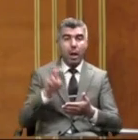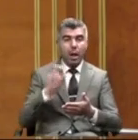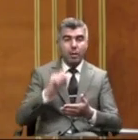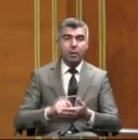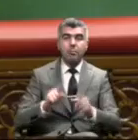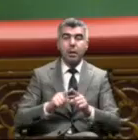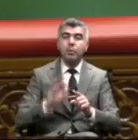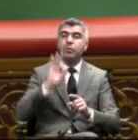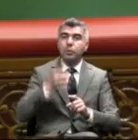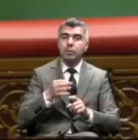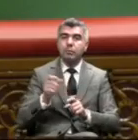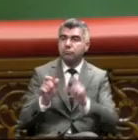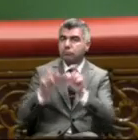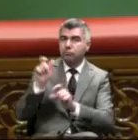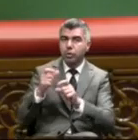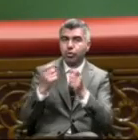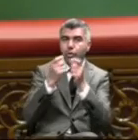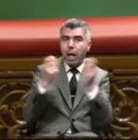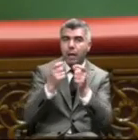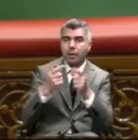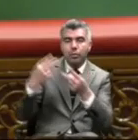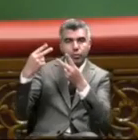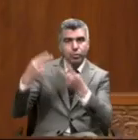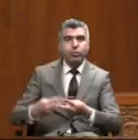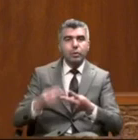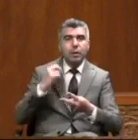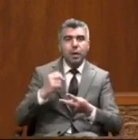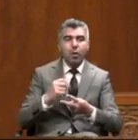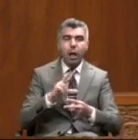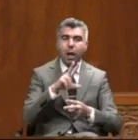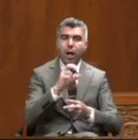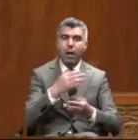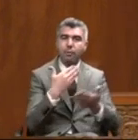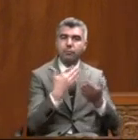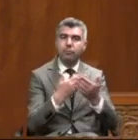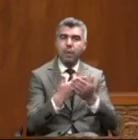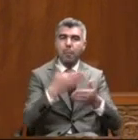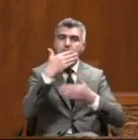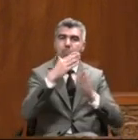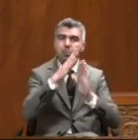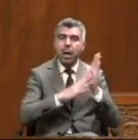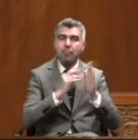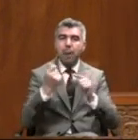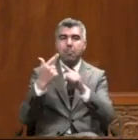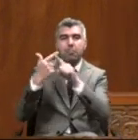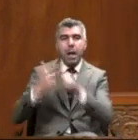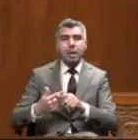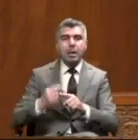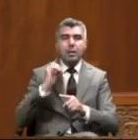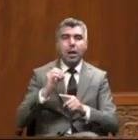ثقت هؤلاء المستثمرين في اقتصادنا في صلابه ماليتنا العموميه